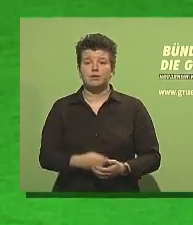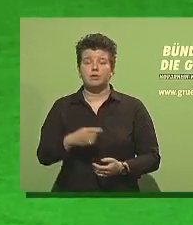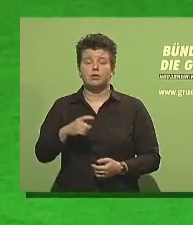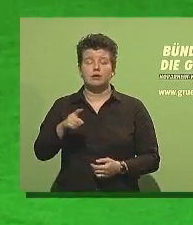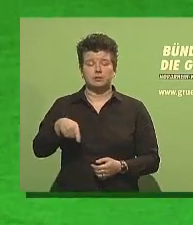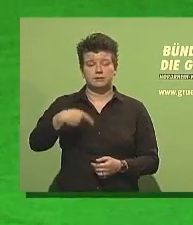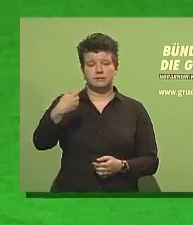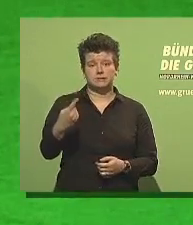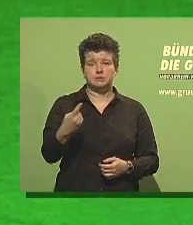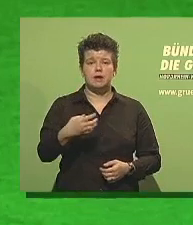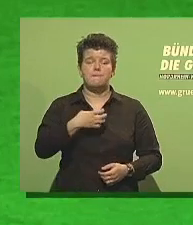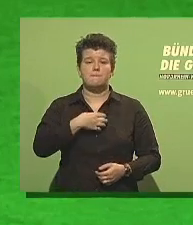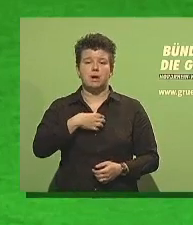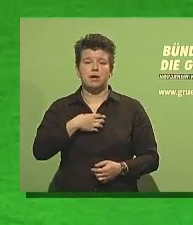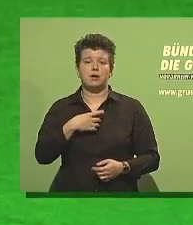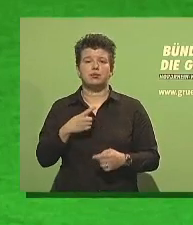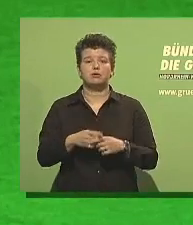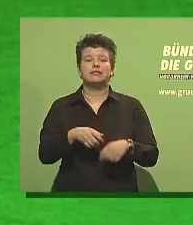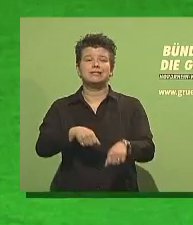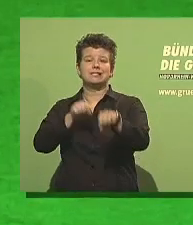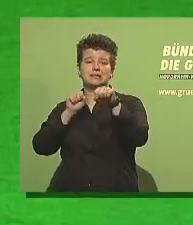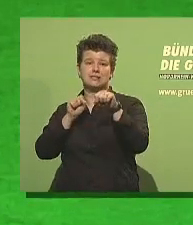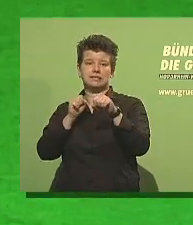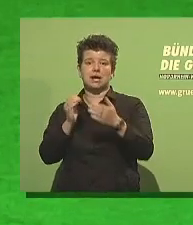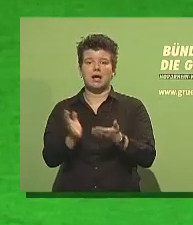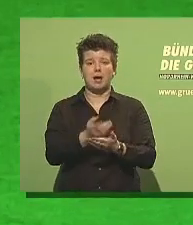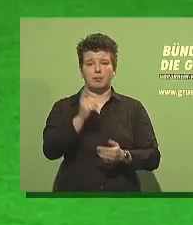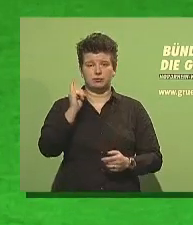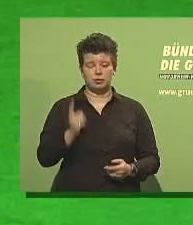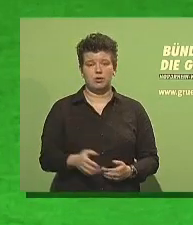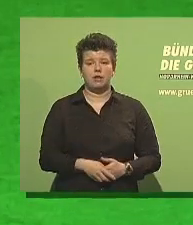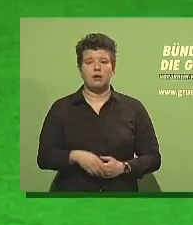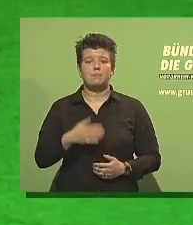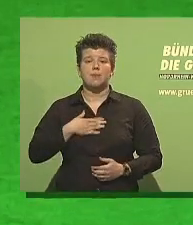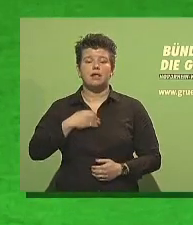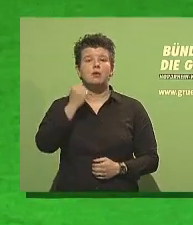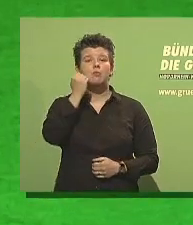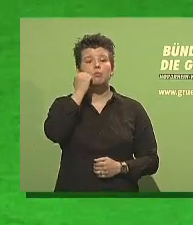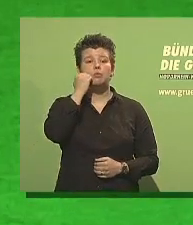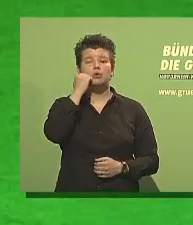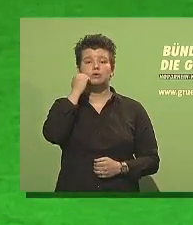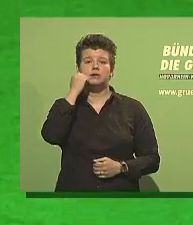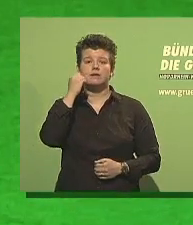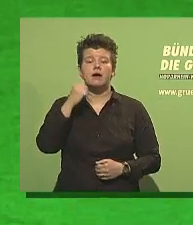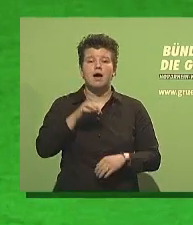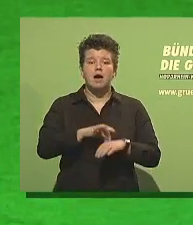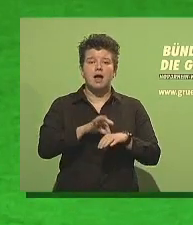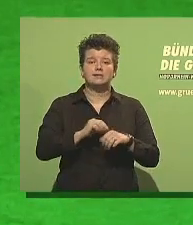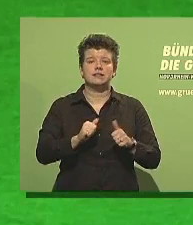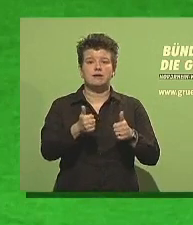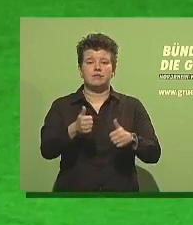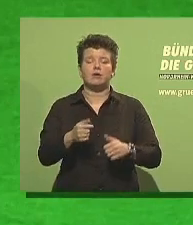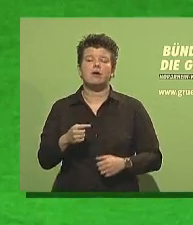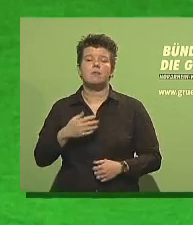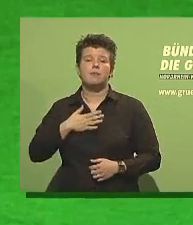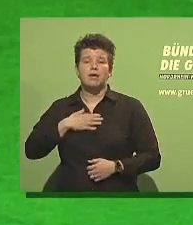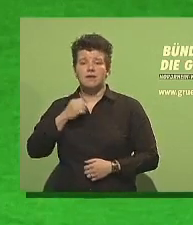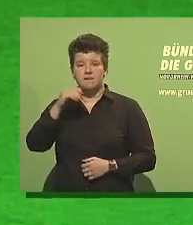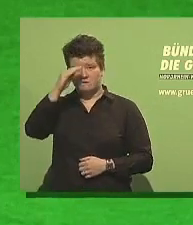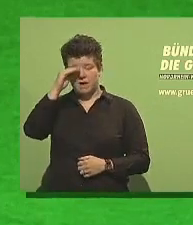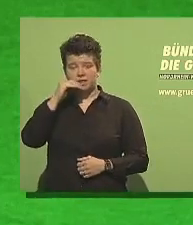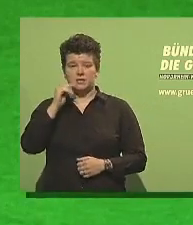Meine Mutter war Arzthelferin, mein Vater Elektriker. Mit Studiengebühren hätte ich wohl nicht